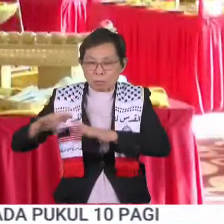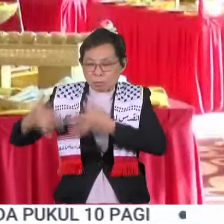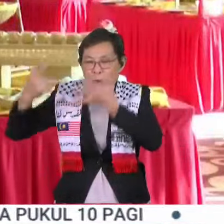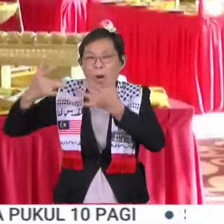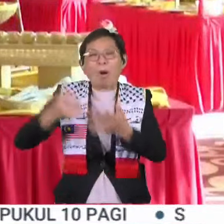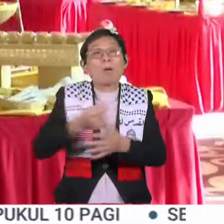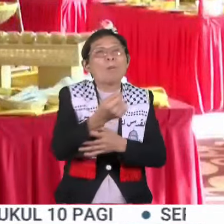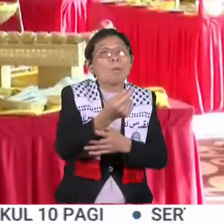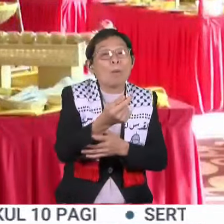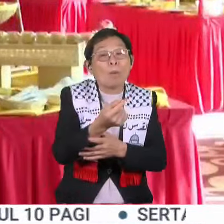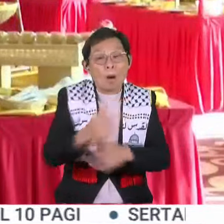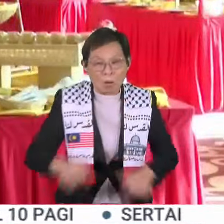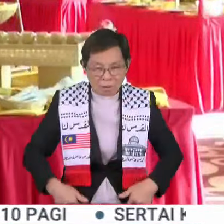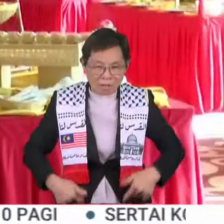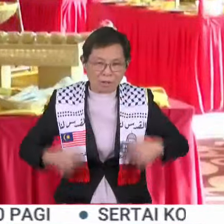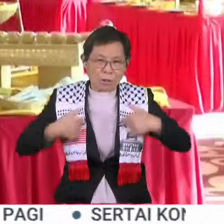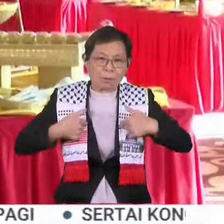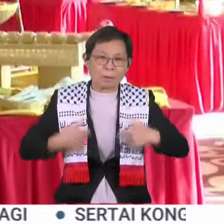kos-kos